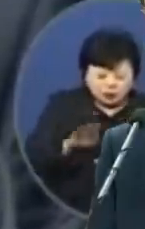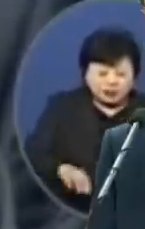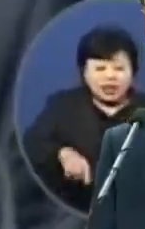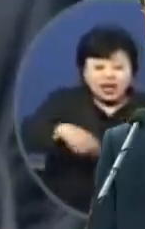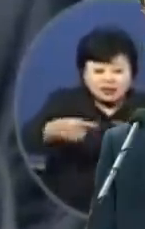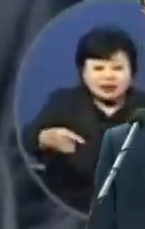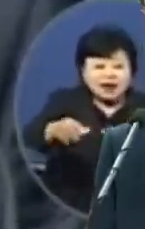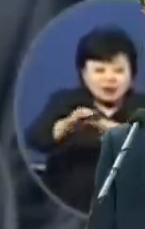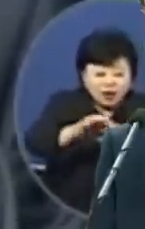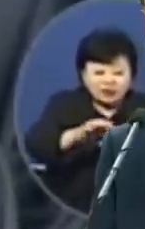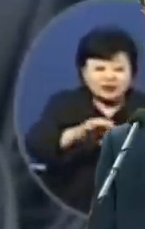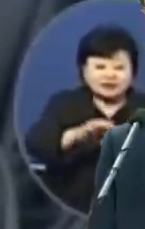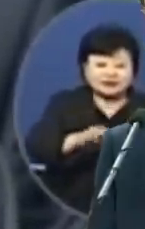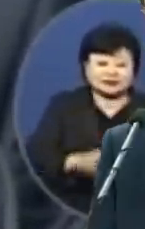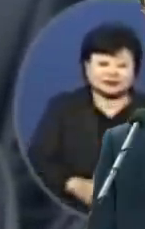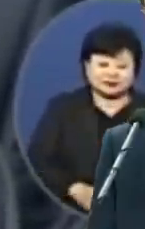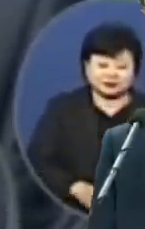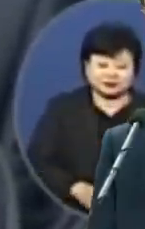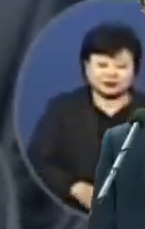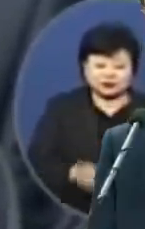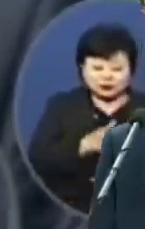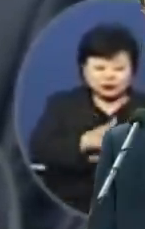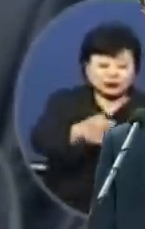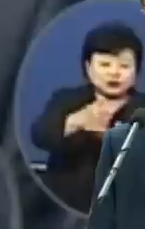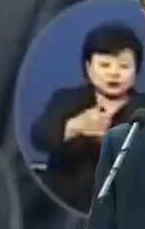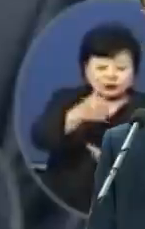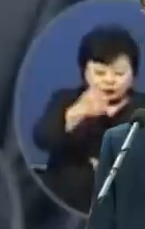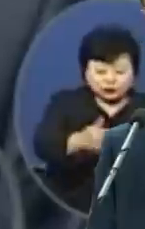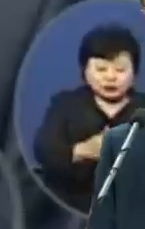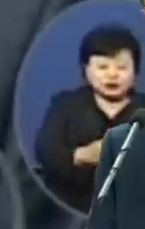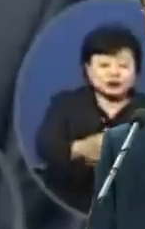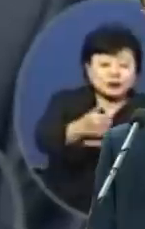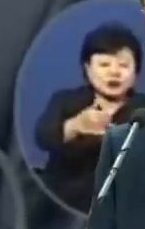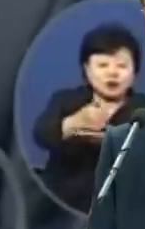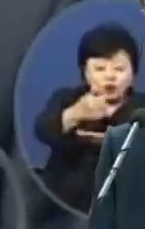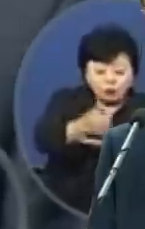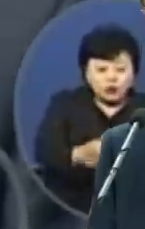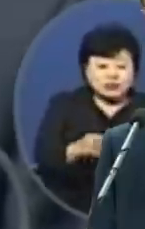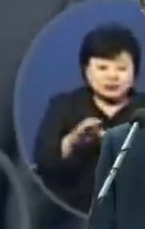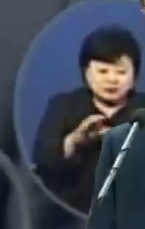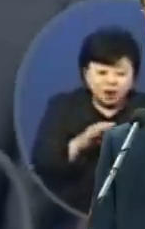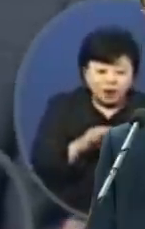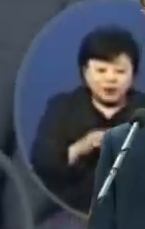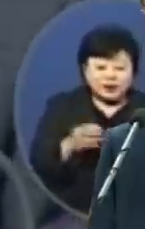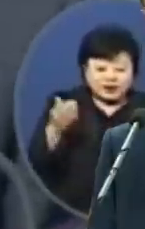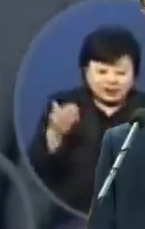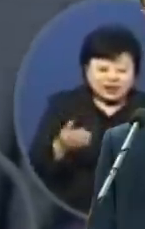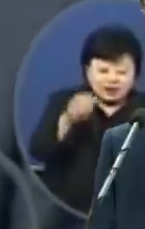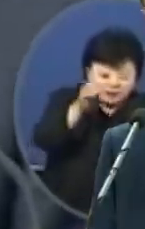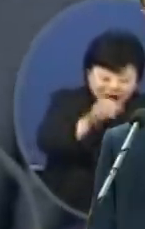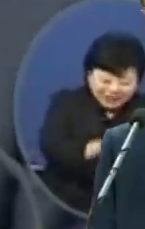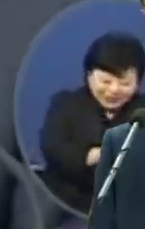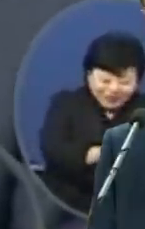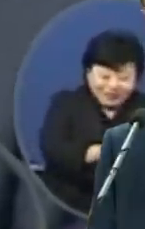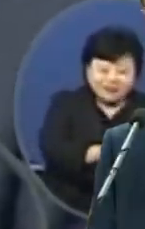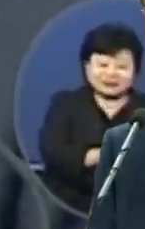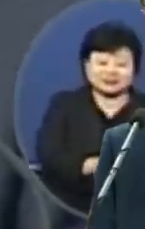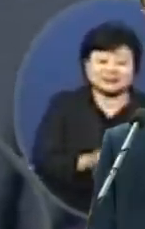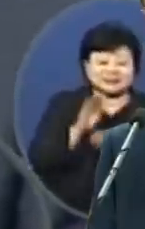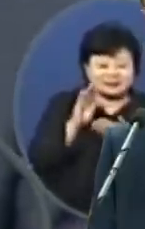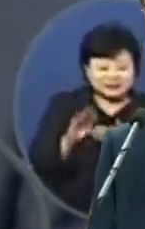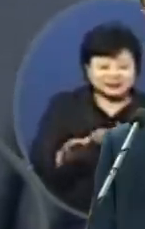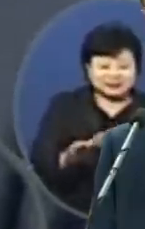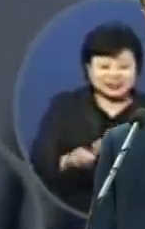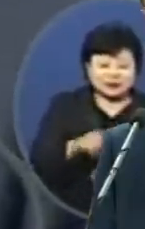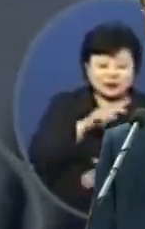들어가면 그리고 십자가 밑에 들어가서 주님을 우리의 주인으로 섬기고 모시면 일을 다 맡기고 그러고 난 다음에